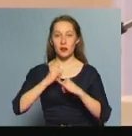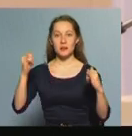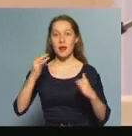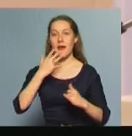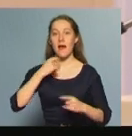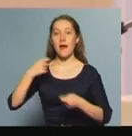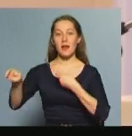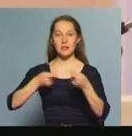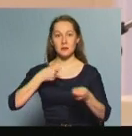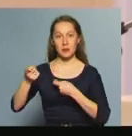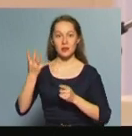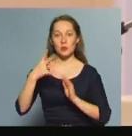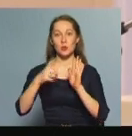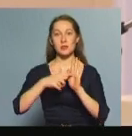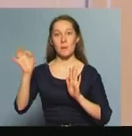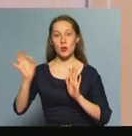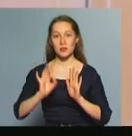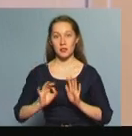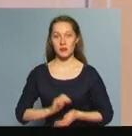на 47%.